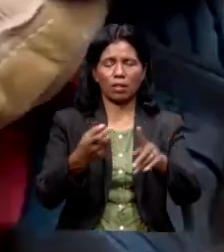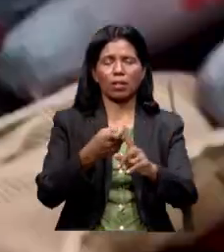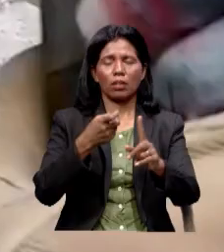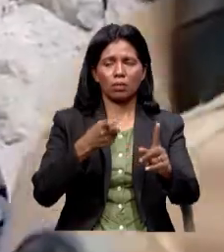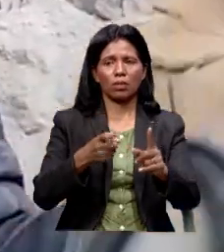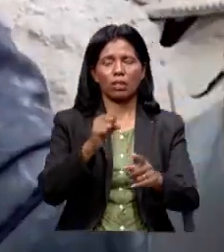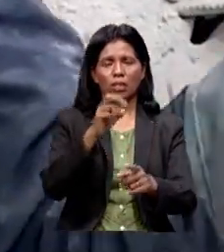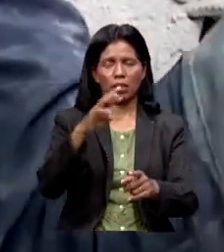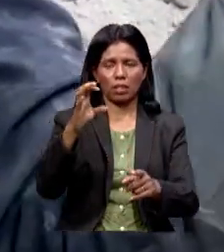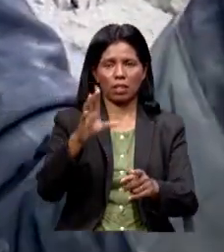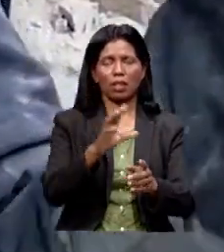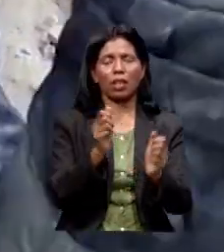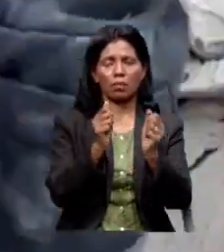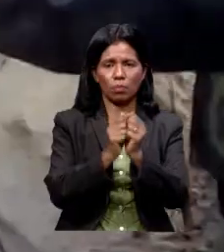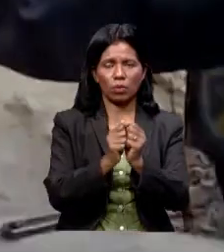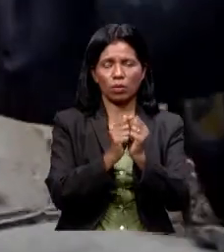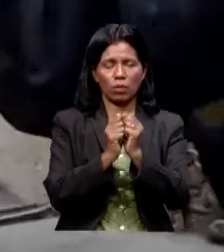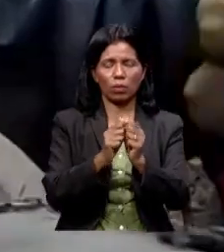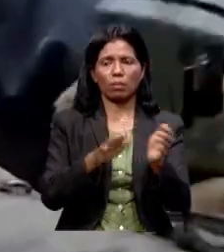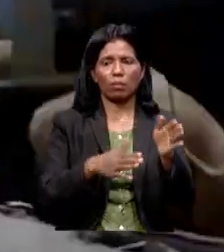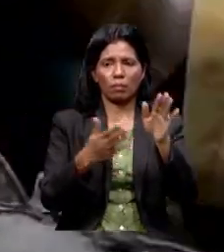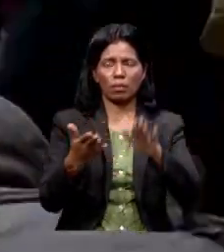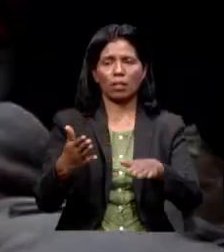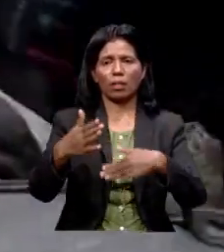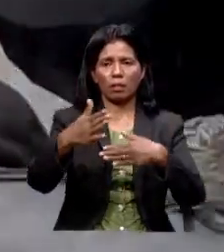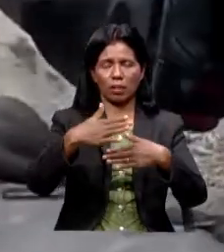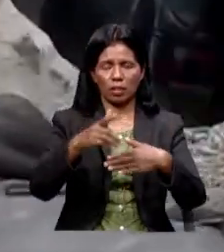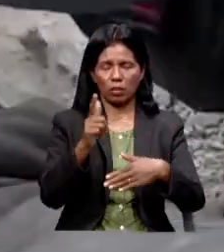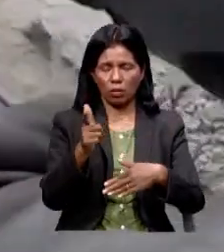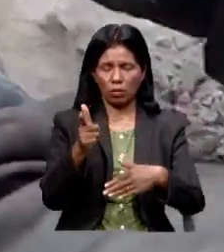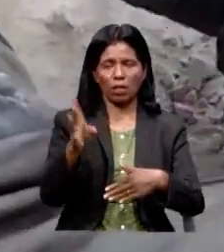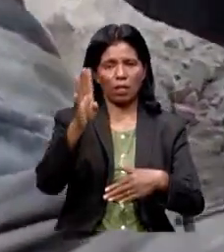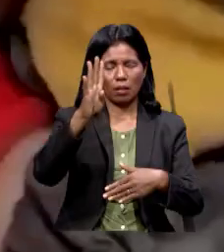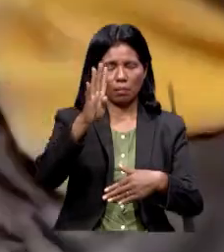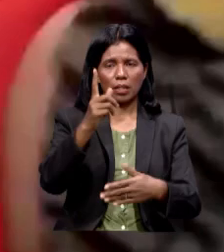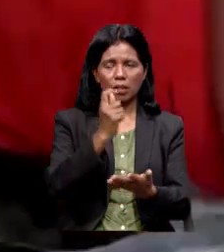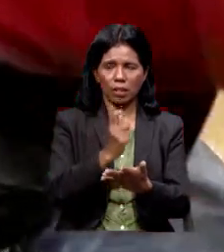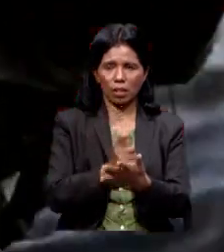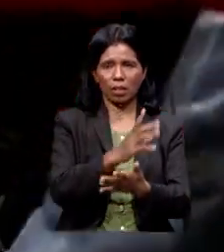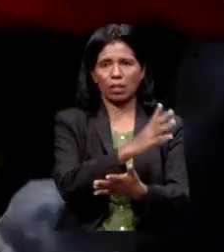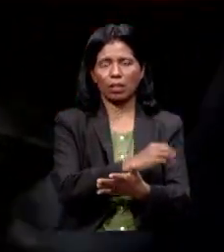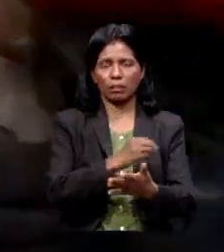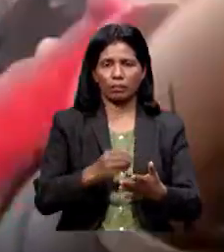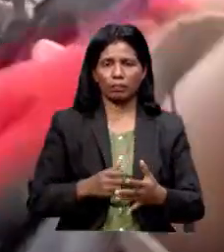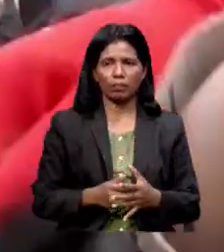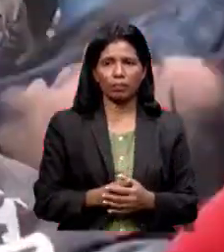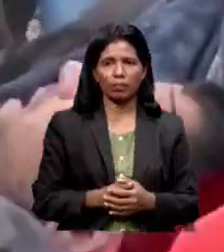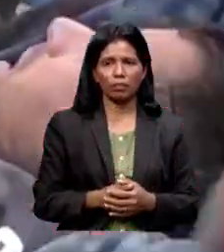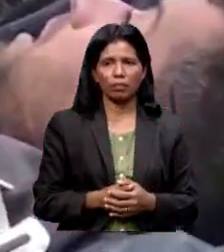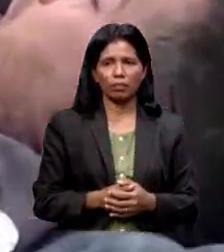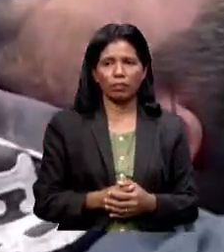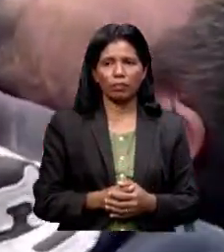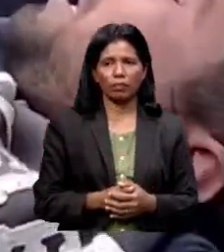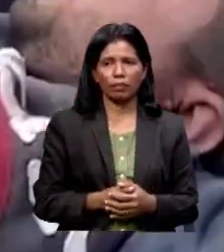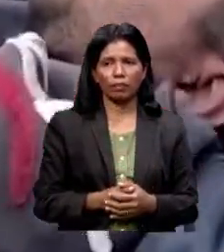ne konfirmadu total mate isin hamutuk besik rihun ron resinghat iha Turkiya sul noreste Sirenian.